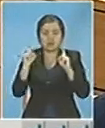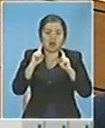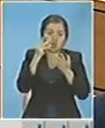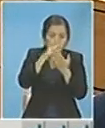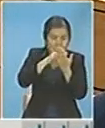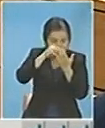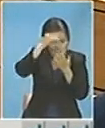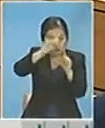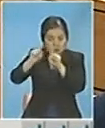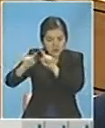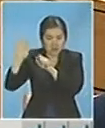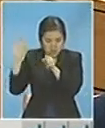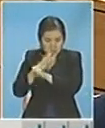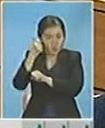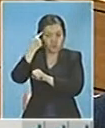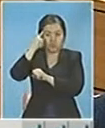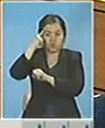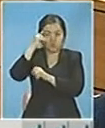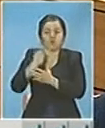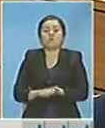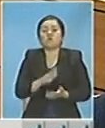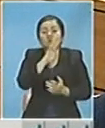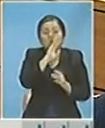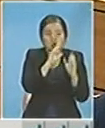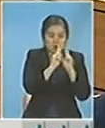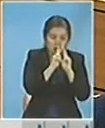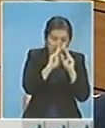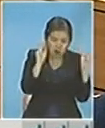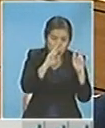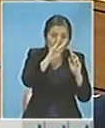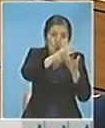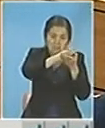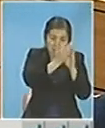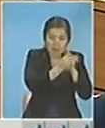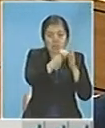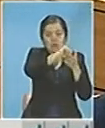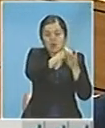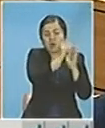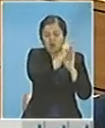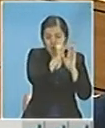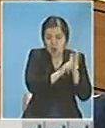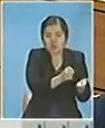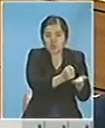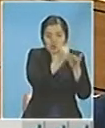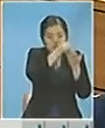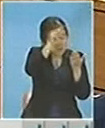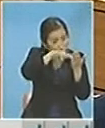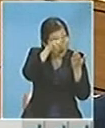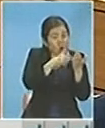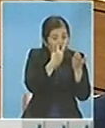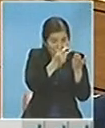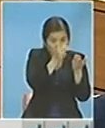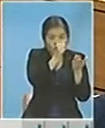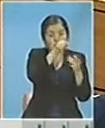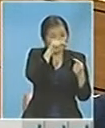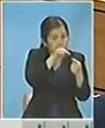ชาได้หรือเปล่าเพื่อในด้านนี้นะครับถ้าหากว่ากรรมธิการวิสามันที่ไปปรับปรุงแก้ไขกฎหมายท่านช่วยกรุณาพิจารณาตรงนี้สักนิดได้ไหมครับ